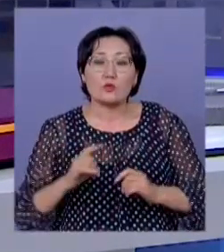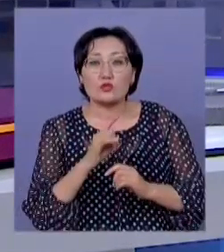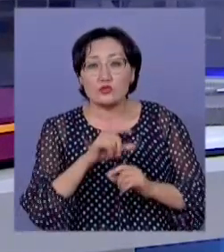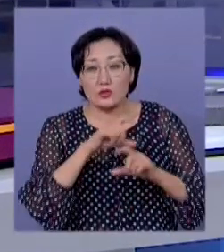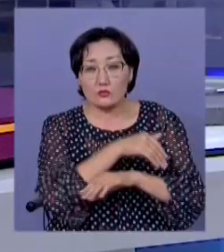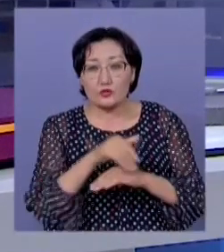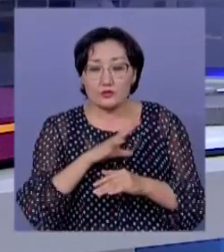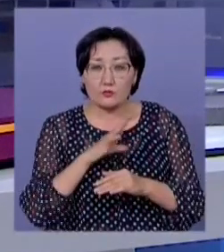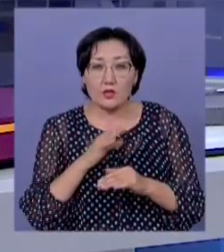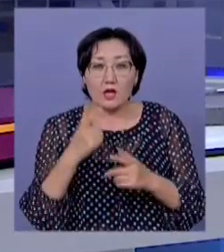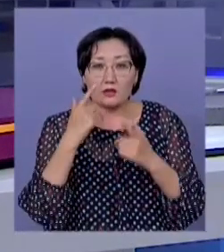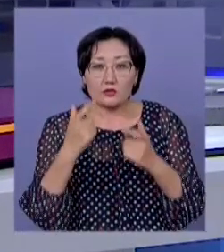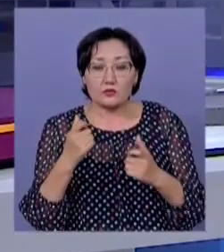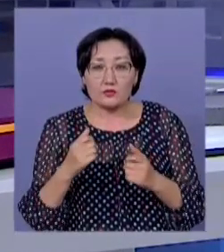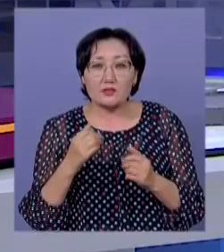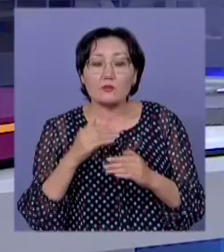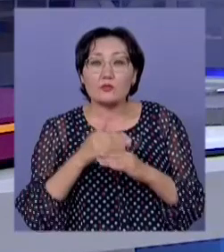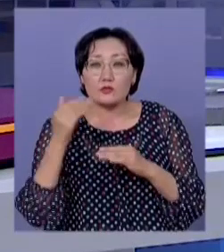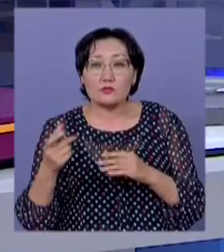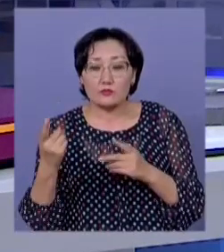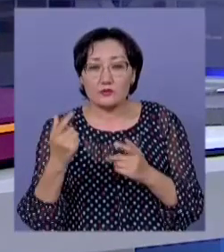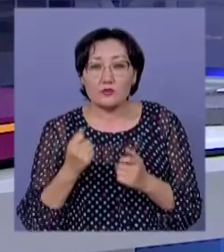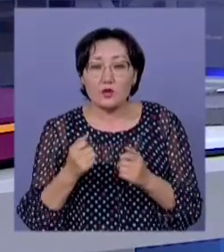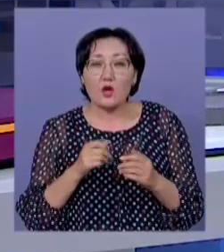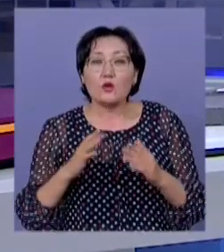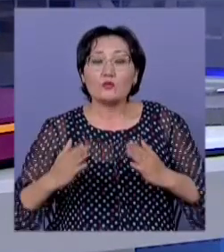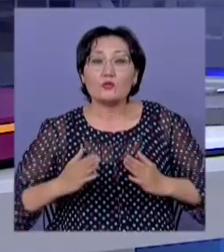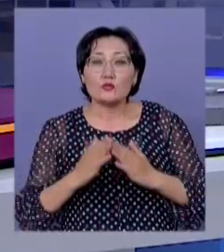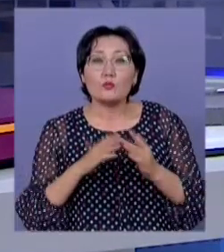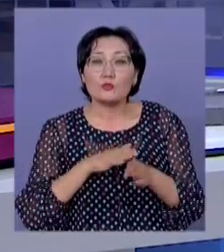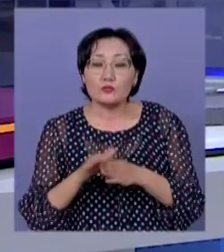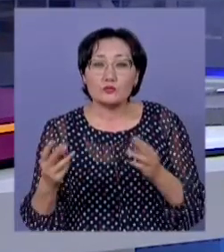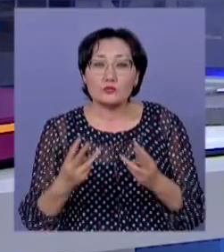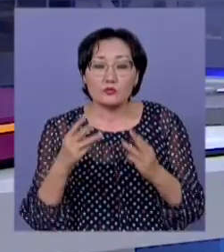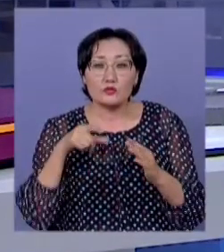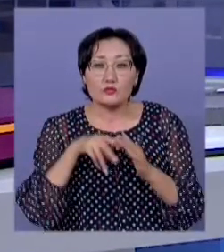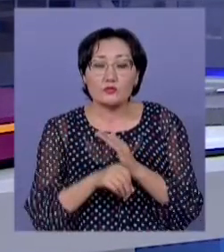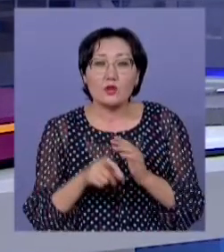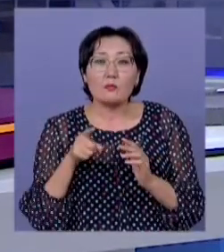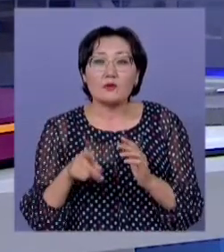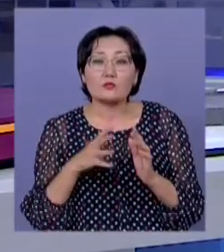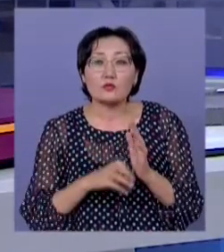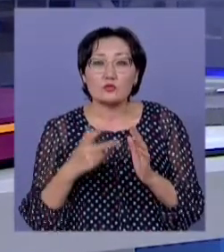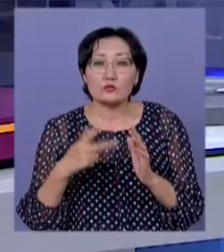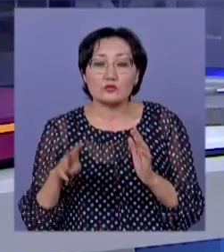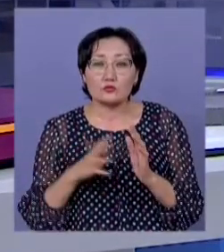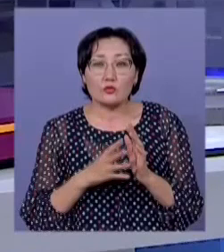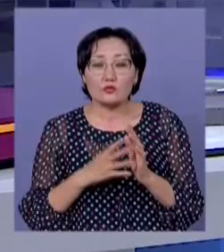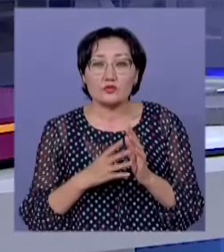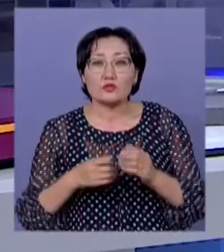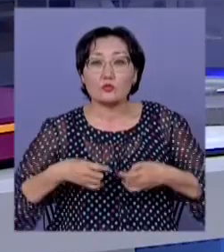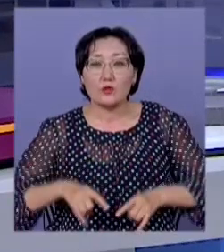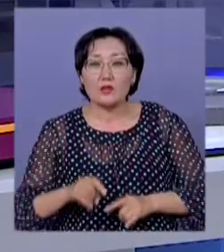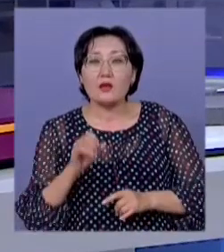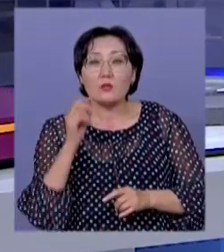көшесінде болған. Хабарлама кеш түскендіктен тұрғын үй тұтас жанып кеткен. Үйдің ішінде 1939 жылы туған ер адам